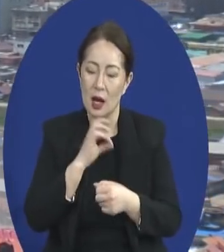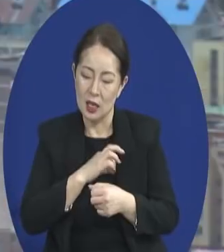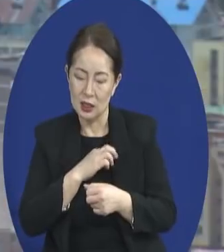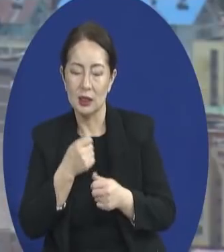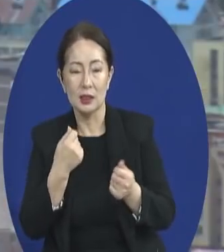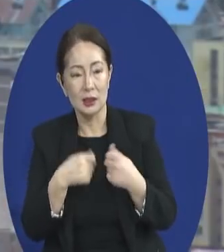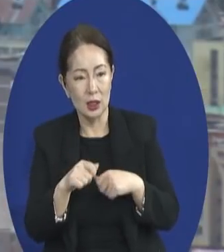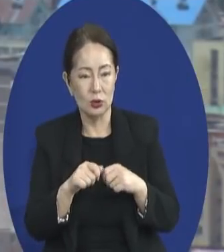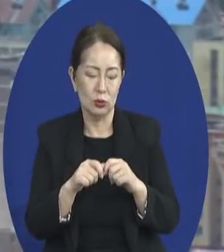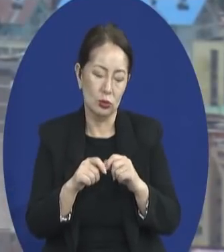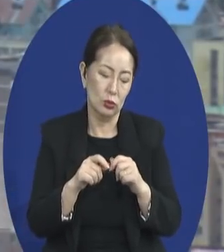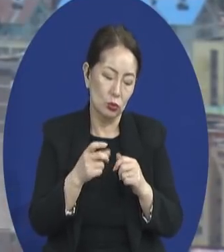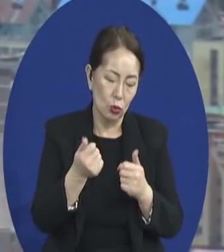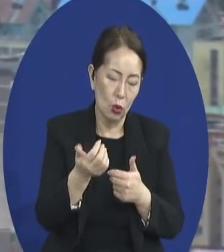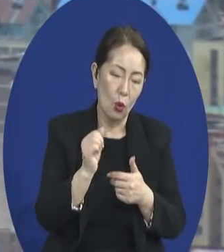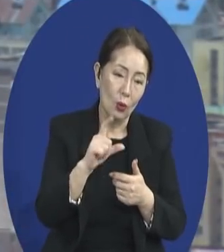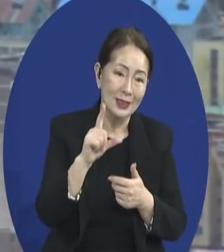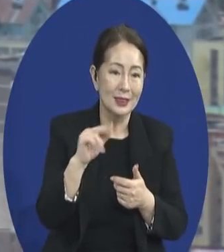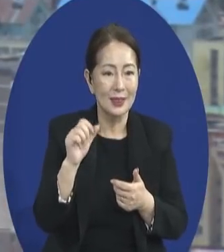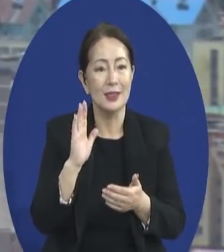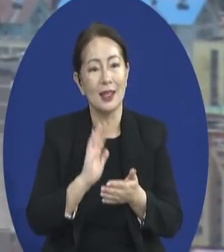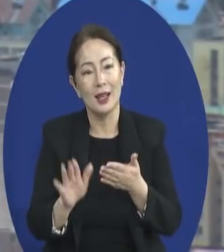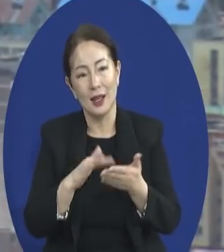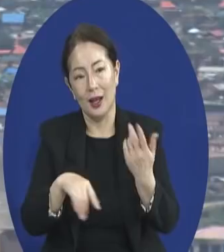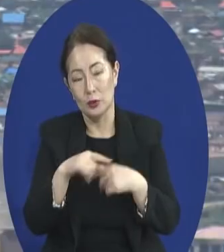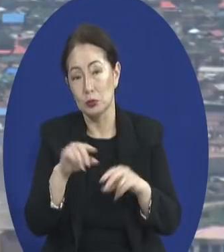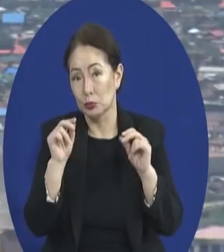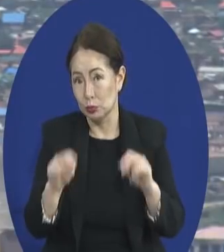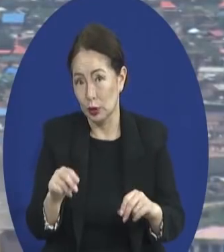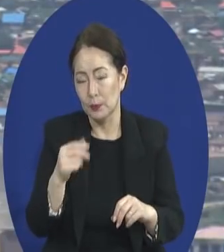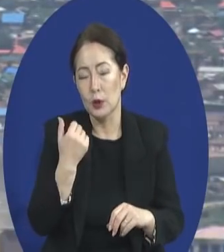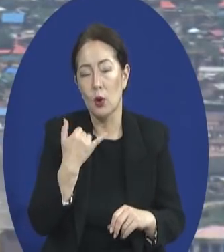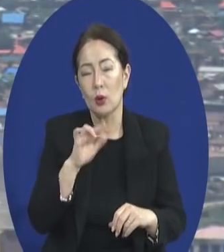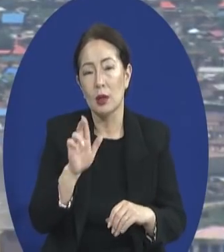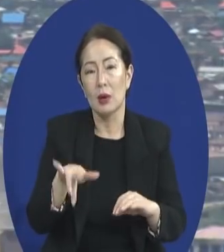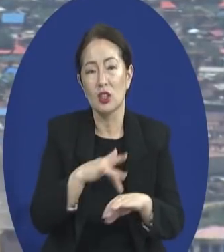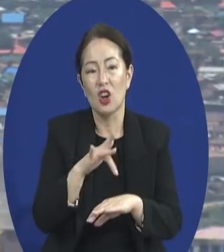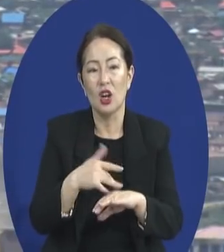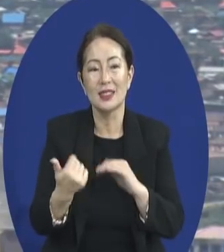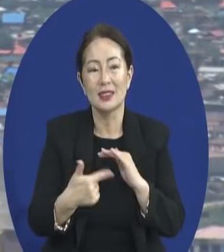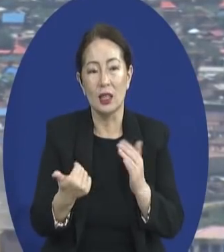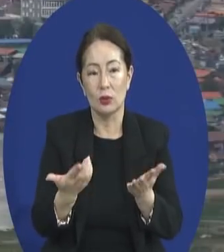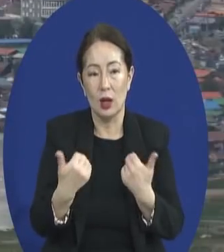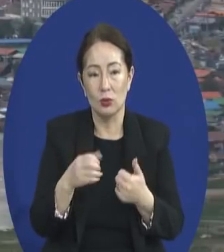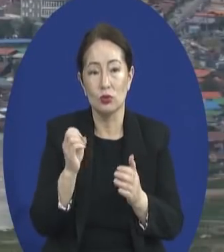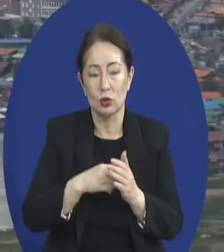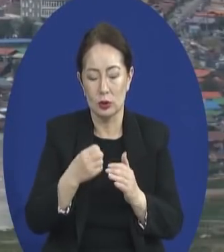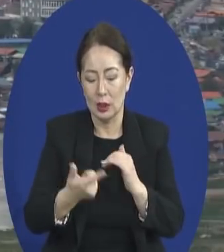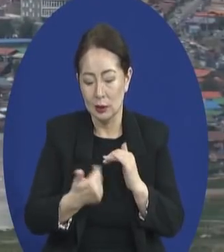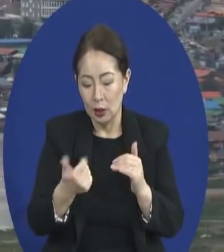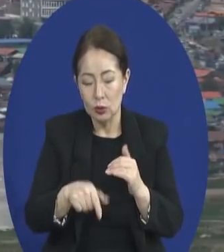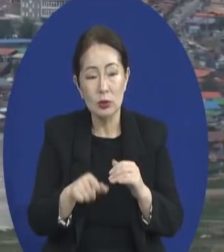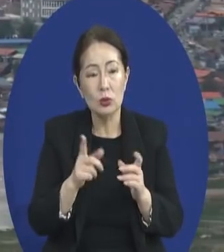зарцуулах хөрөнгө болгоно. Үнэт цаас гаргаж концесс олгоно. Нийслэл хот албан датвартай байх бөгөөд албан датврыг